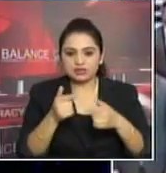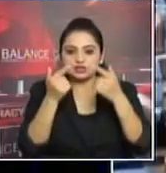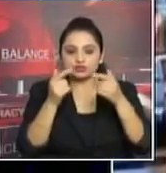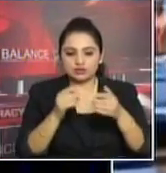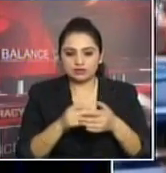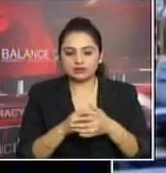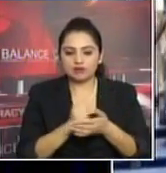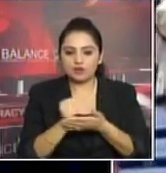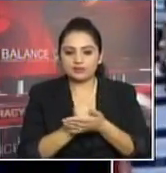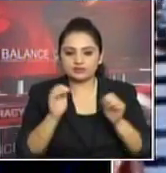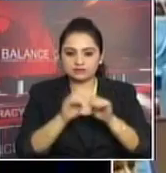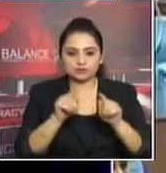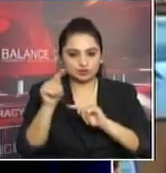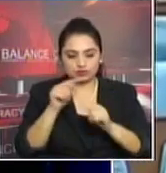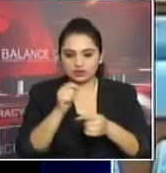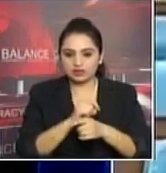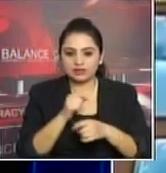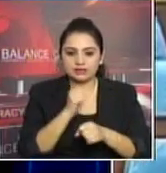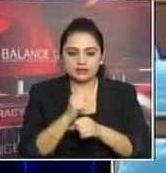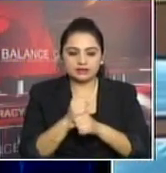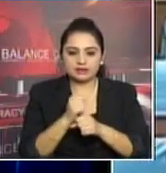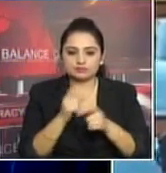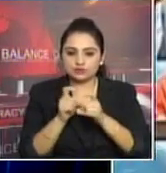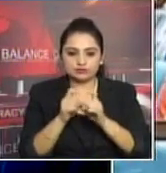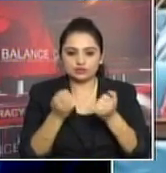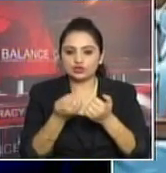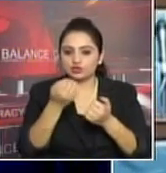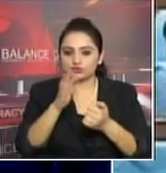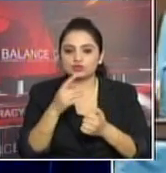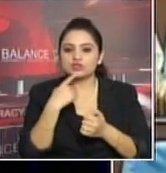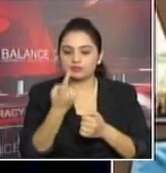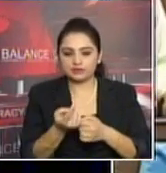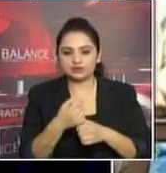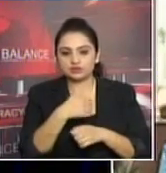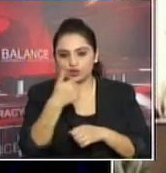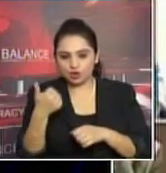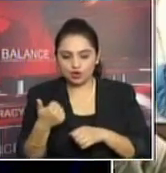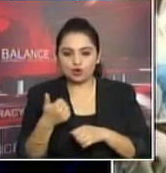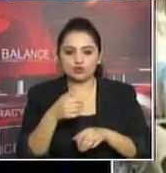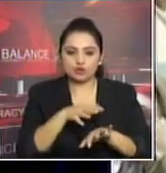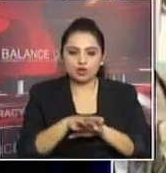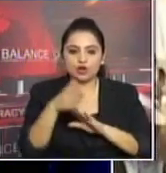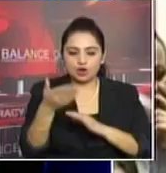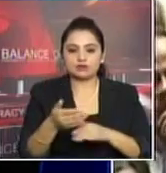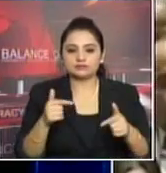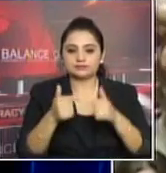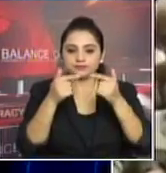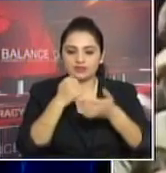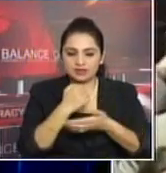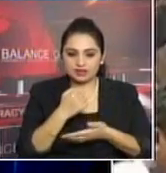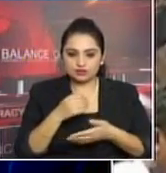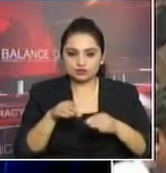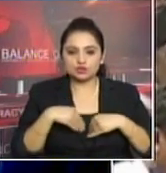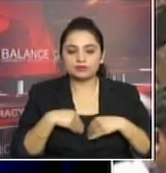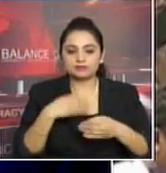सम्झौता नभएको भन्दै आएको छ भने प्रतिपक्षी नेपाली कङ्ग्रेसले बिमस्टेक सदस्य राष्ट्रबीचको सैन्य अभ्यास हुने भन्ने सहमतिप्रति